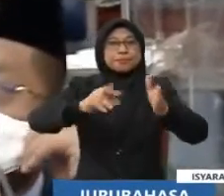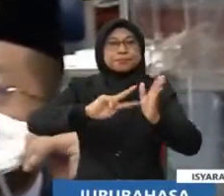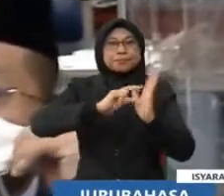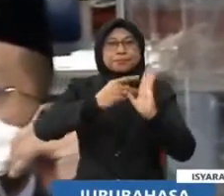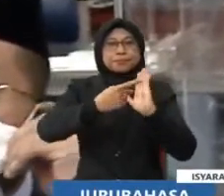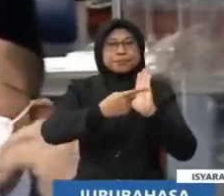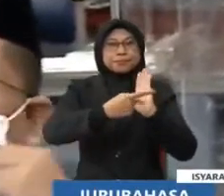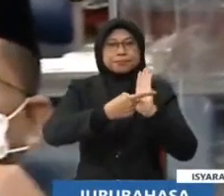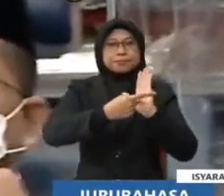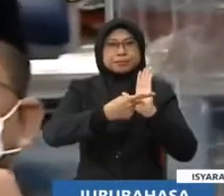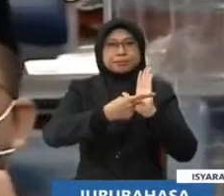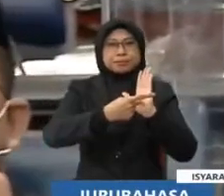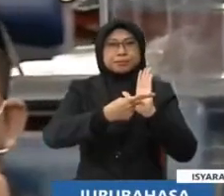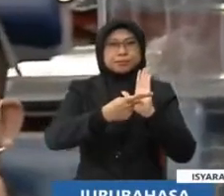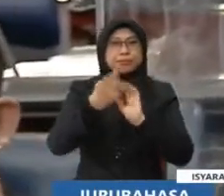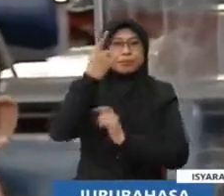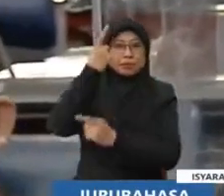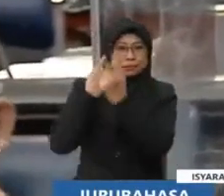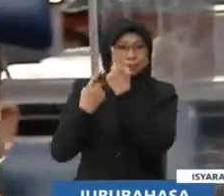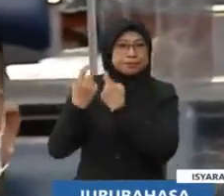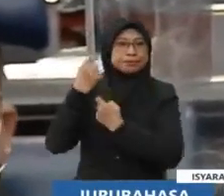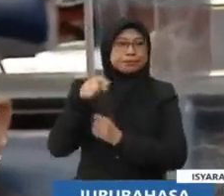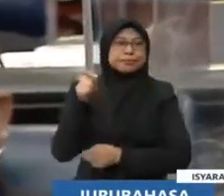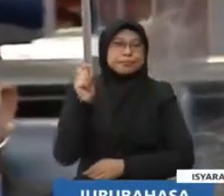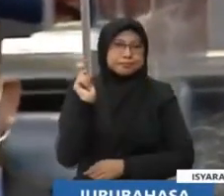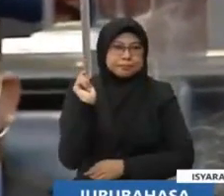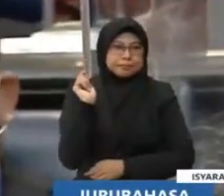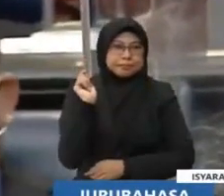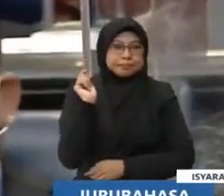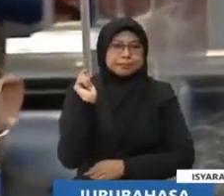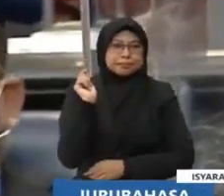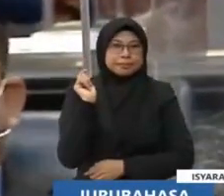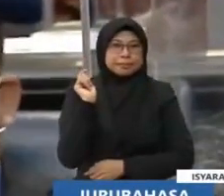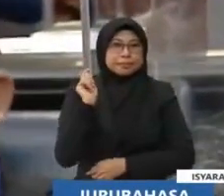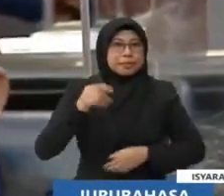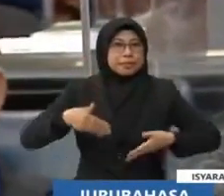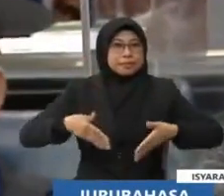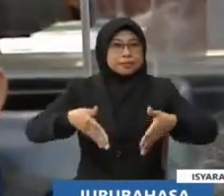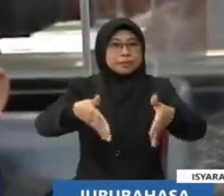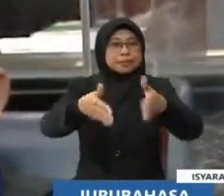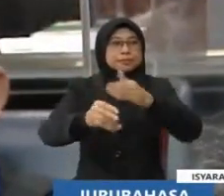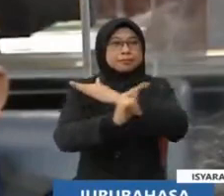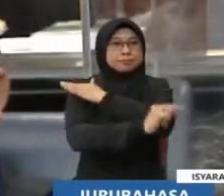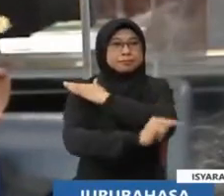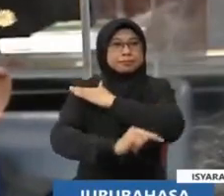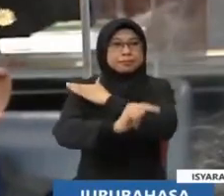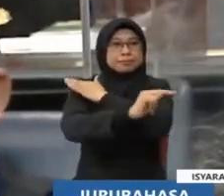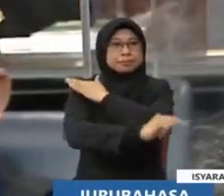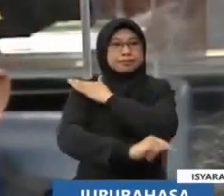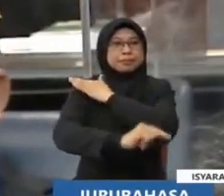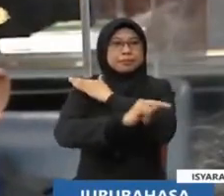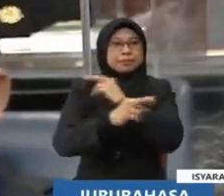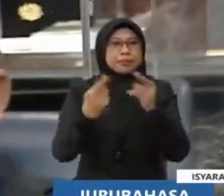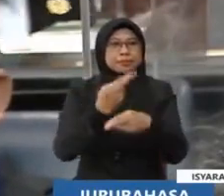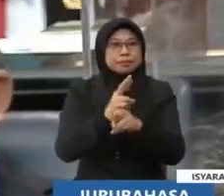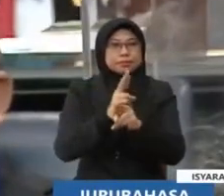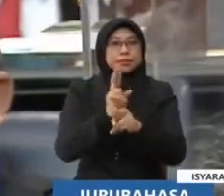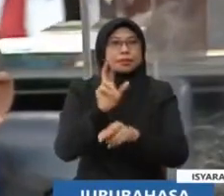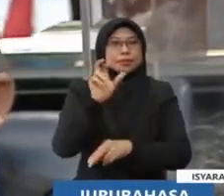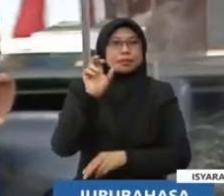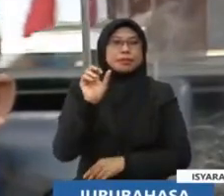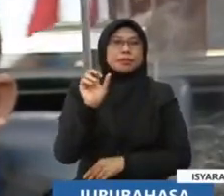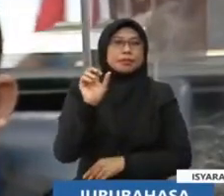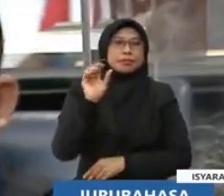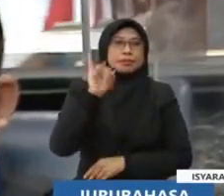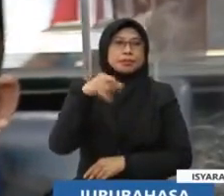dimaksudkan daripada soalan yang dibangkitkan oleh Ahli Yang Berhormat merupakan jalan negeri yang diselenggara oleh JKR